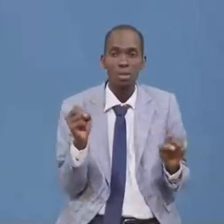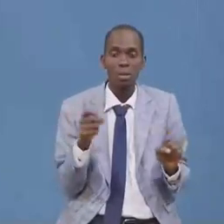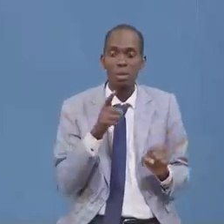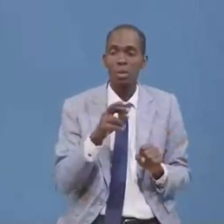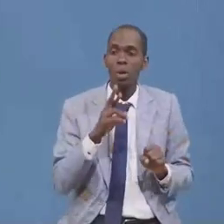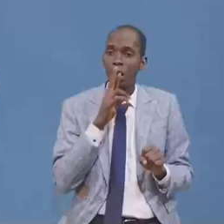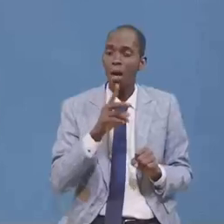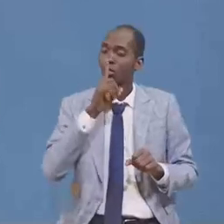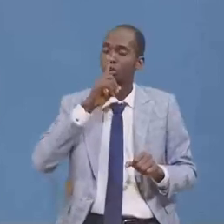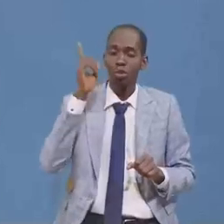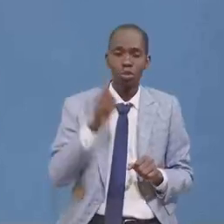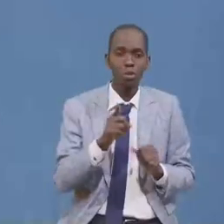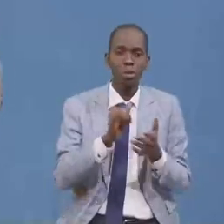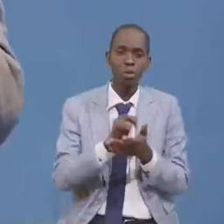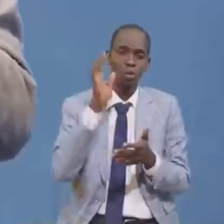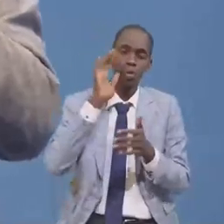Tu es sûr que tu vas au ciel.